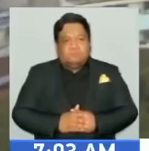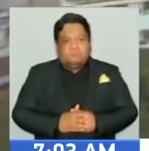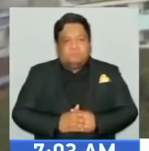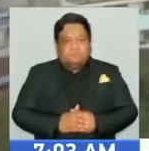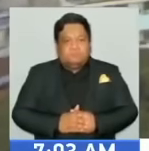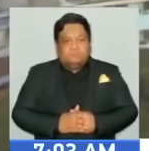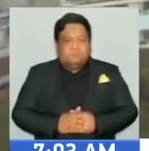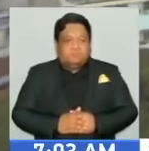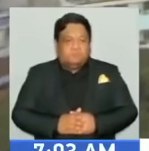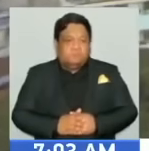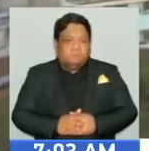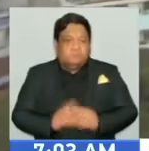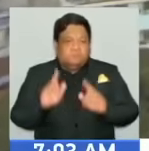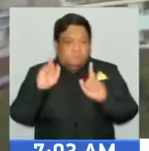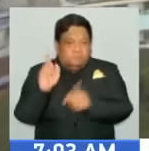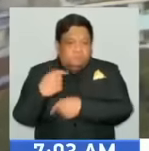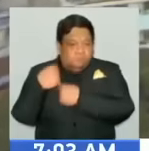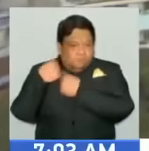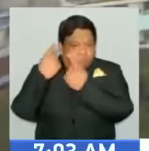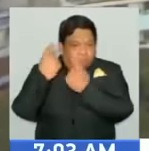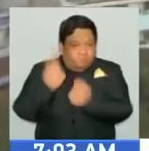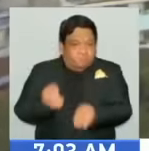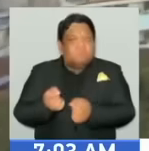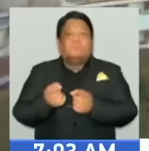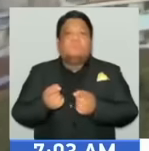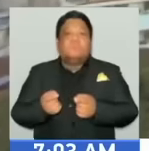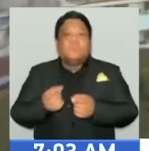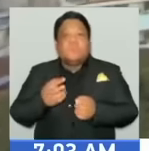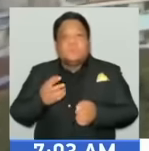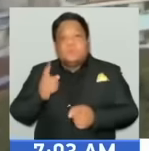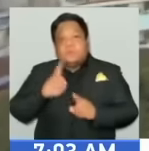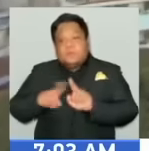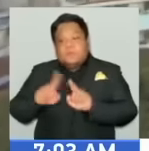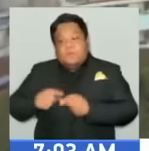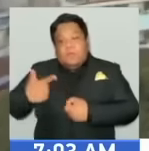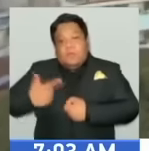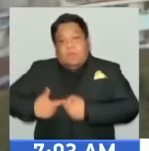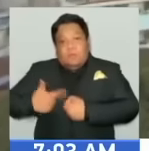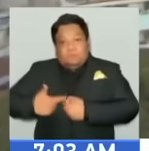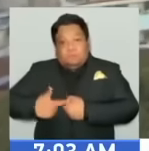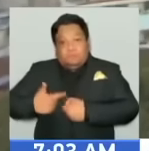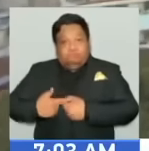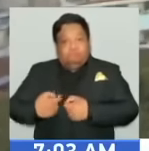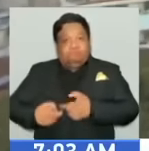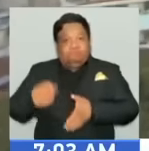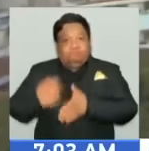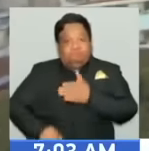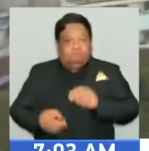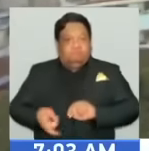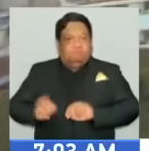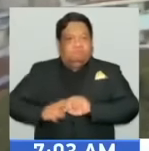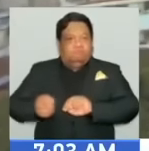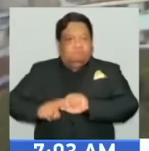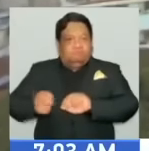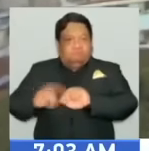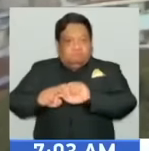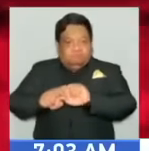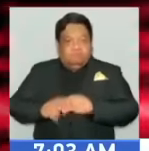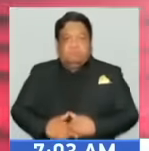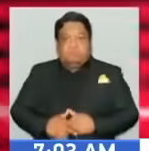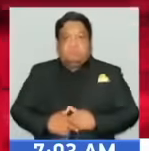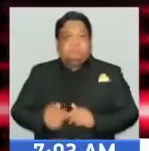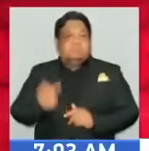sunod-sunod ang pagtaas ng presyo ng mga produktong petrolyo. Kumustahin natin ang mga tsuper. At mula Marikina, may unang balita live si